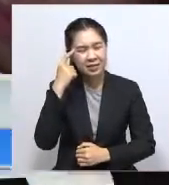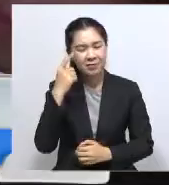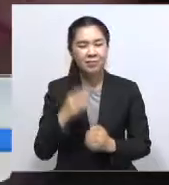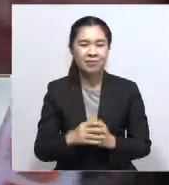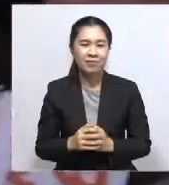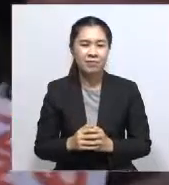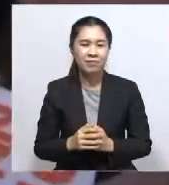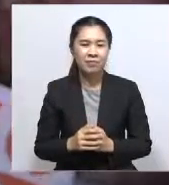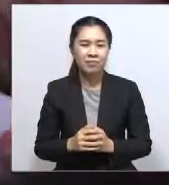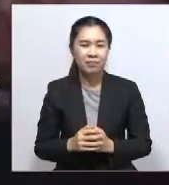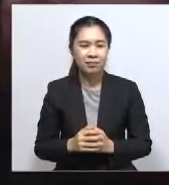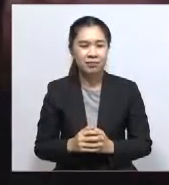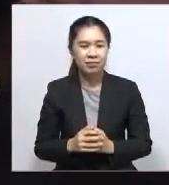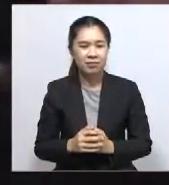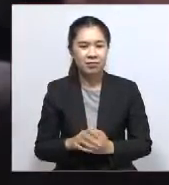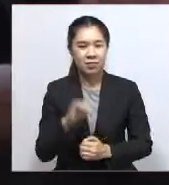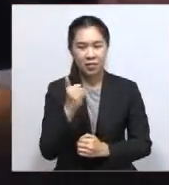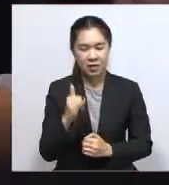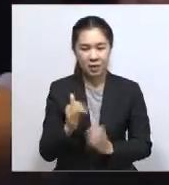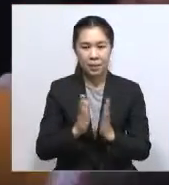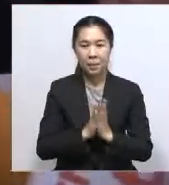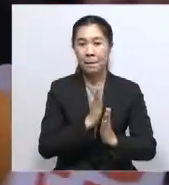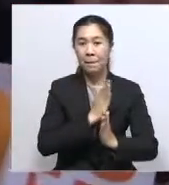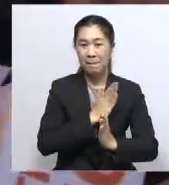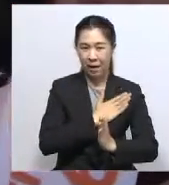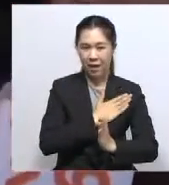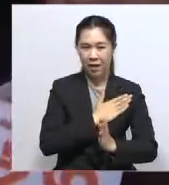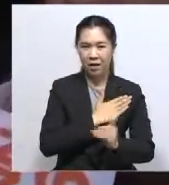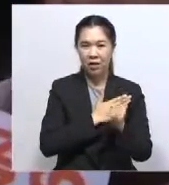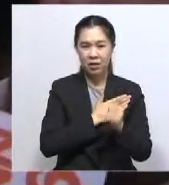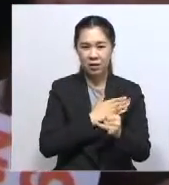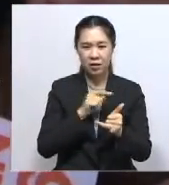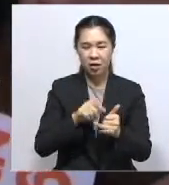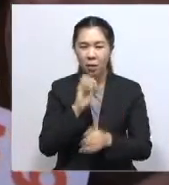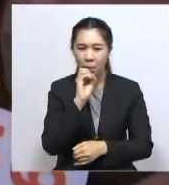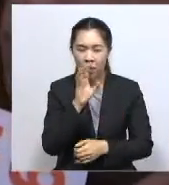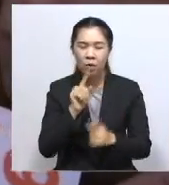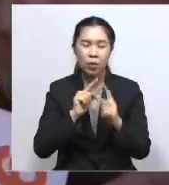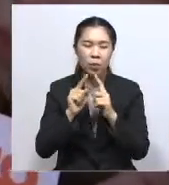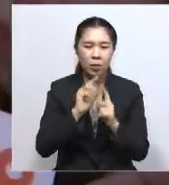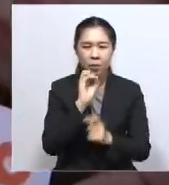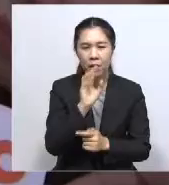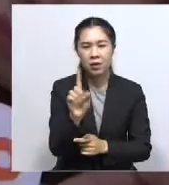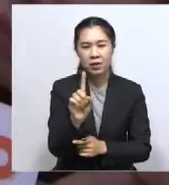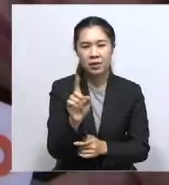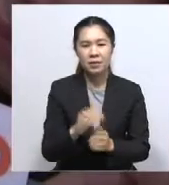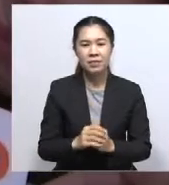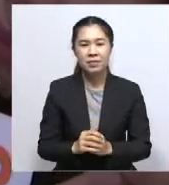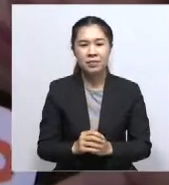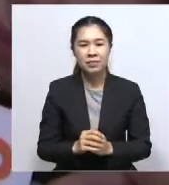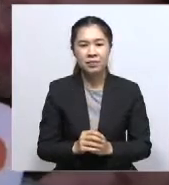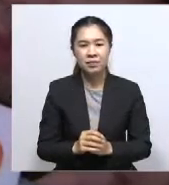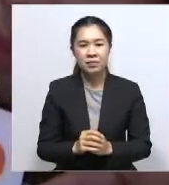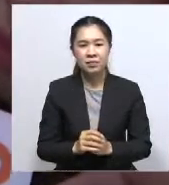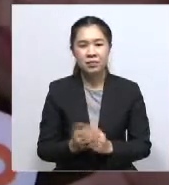คือบางพระผู้ใหญ่บางองค์เนี่ยมีการออกมาพูดออกมาวิจารณ์เนี่ยว่าการ